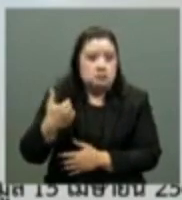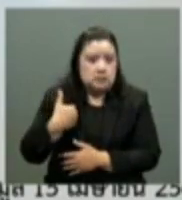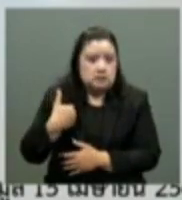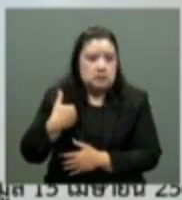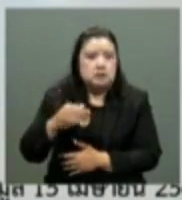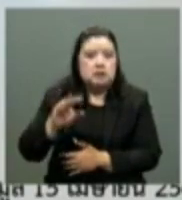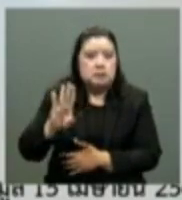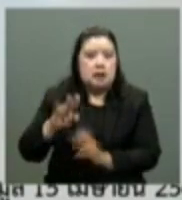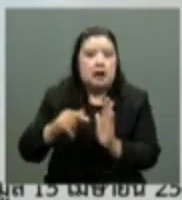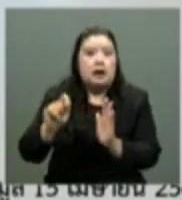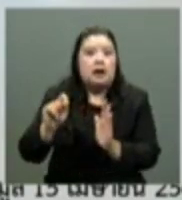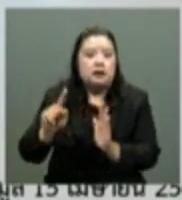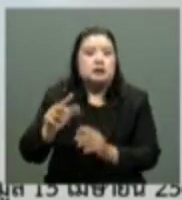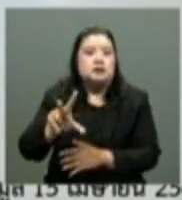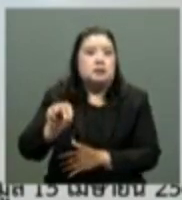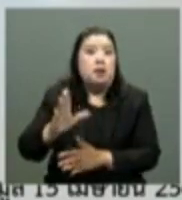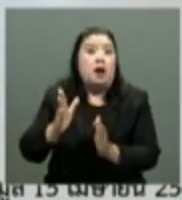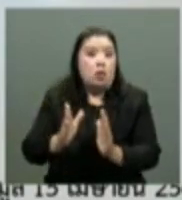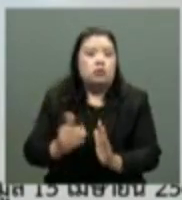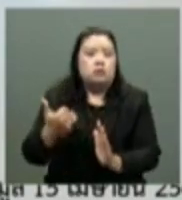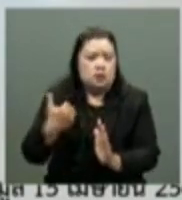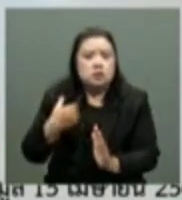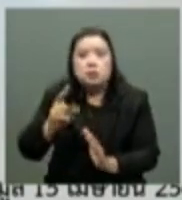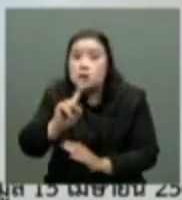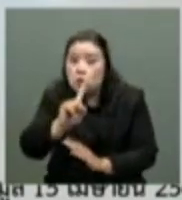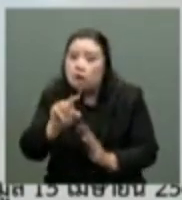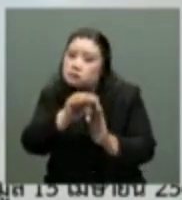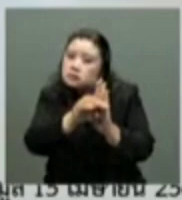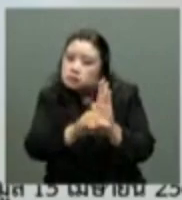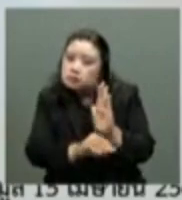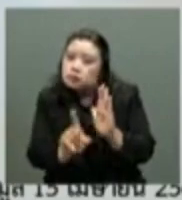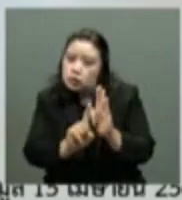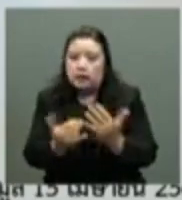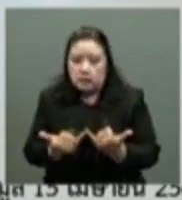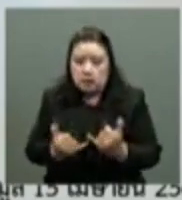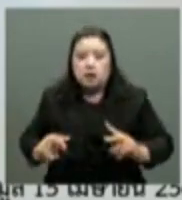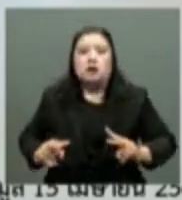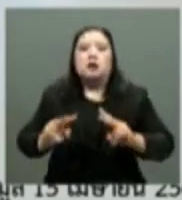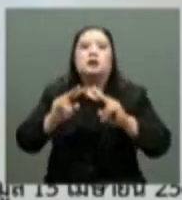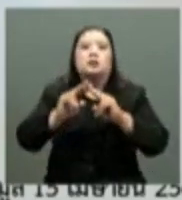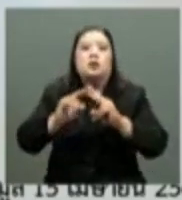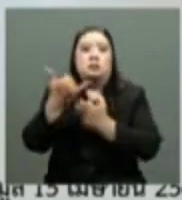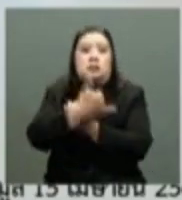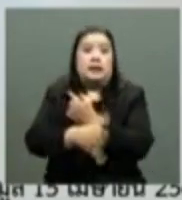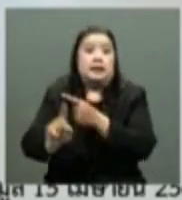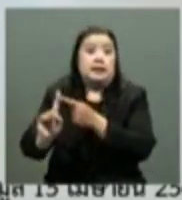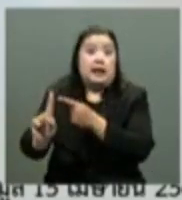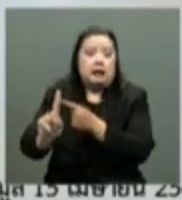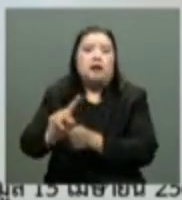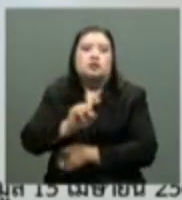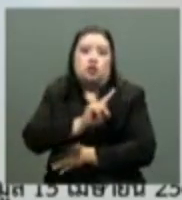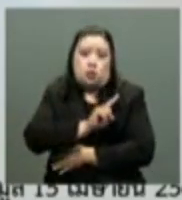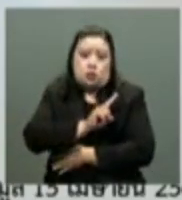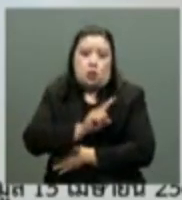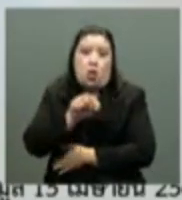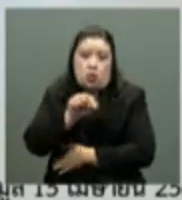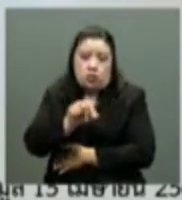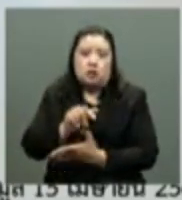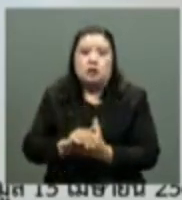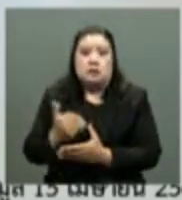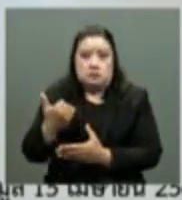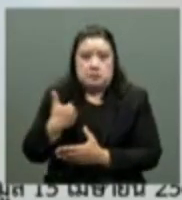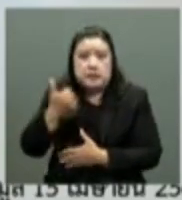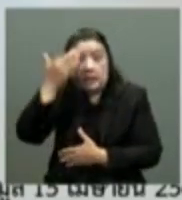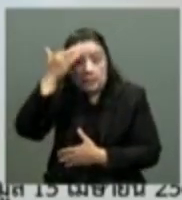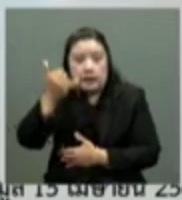นะครับเดี๋ยวมีชุดข้อมูลเพิ่มเติมขึ้นมาอย่างไรนี่กระทรวงการต่างประเทศซึ่งเป็นผู้ที่รับผิดชอบด้านนี้ทุกเช้าเรามีการประชุ